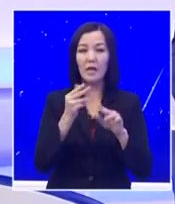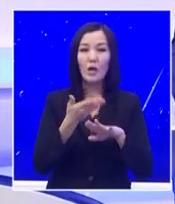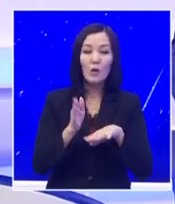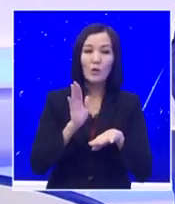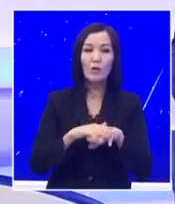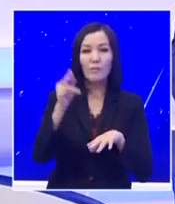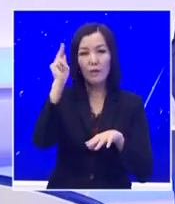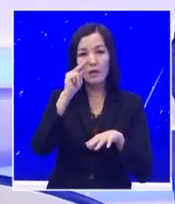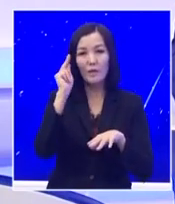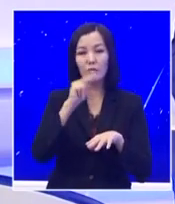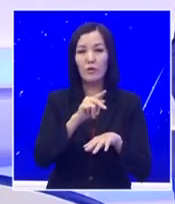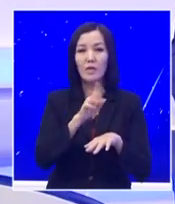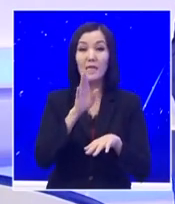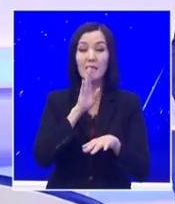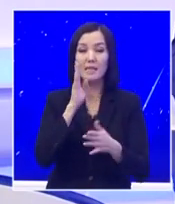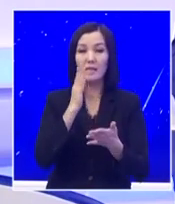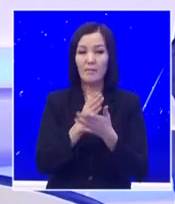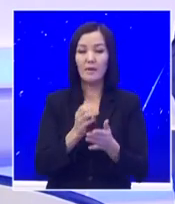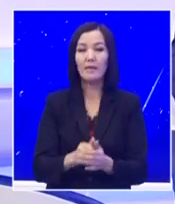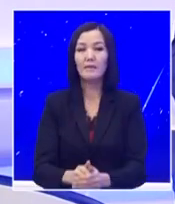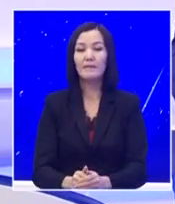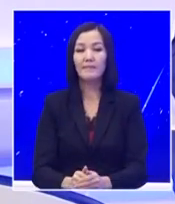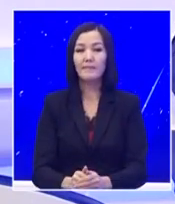мамандықты меңгеріп жүрген жігерлі арулар да бар.